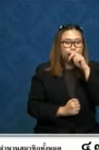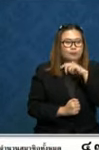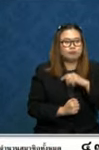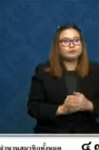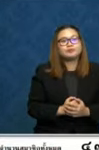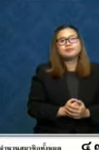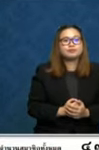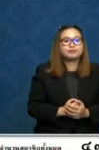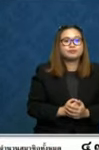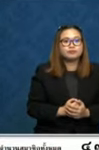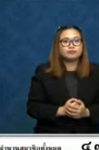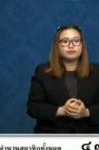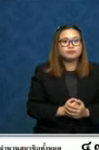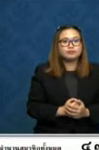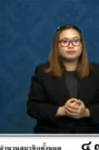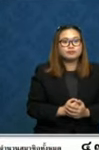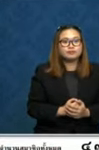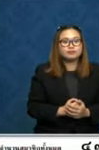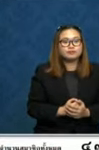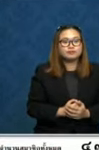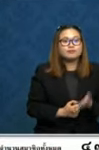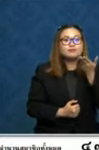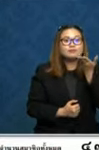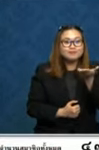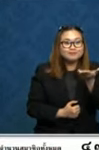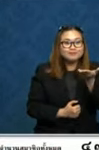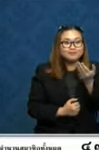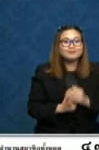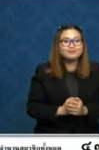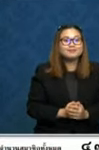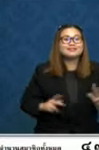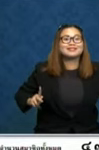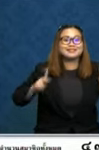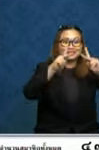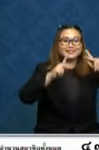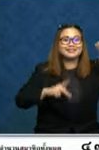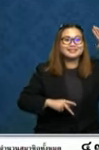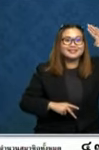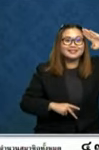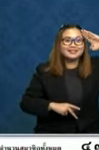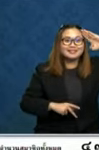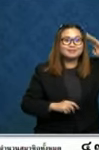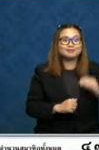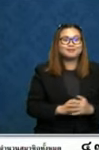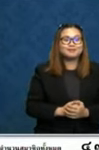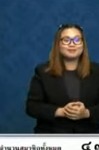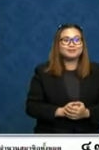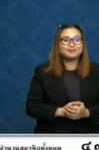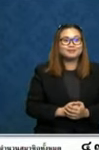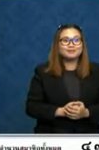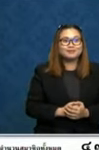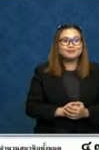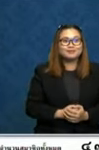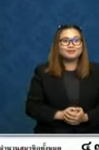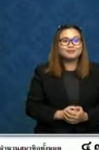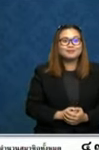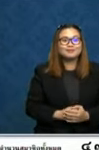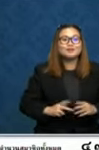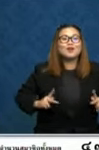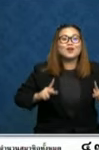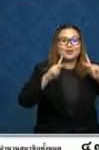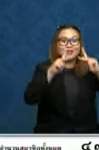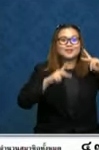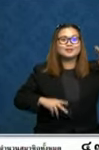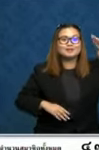นะคะดิฉันก็อยากจะขอเรียกนะคะกระทรวงกลาโหมที่เมื่อก่อนเรียกว่าเป็นชายชาติทหารอก3ศอกน